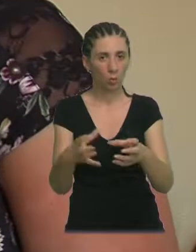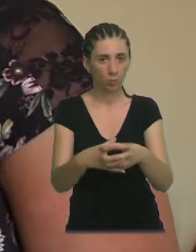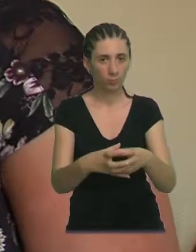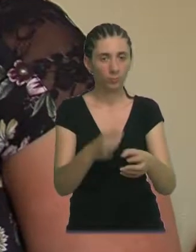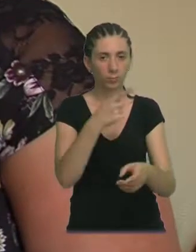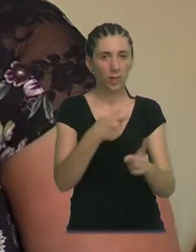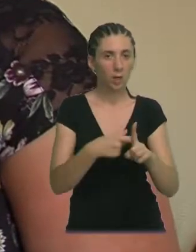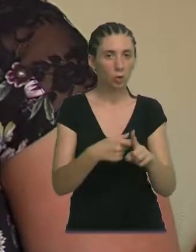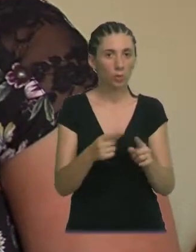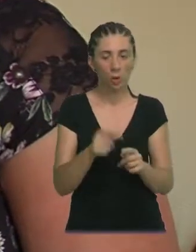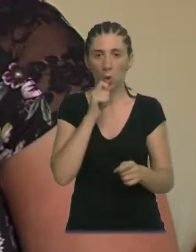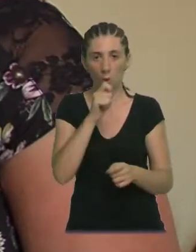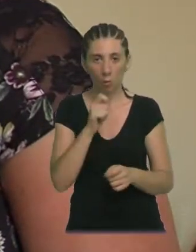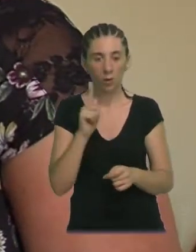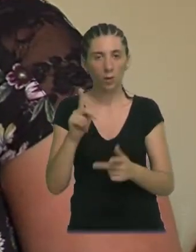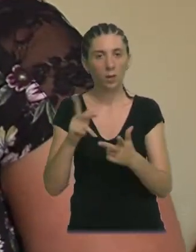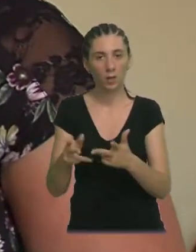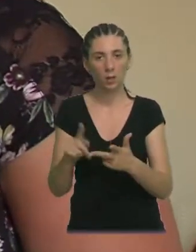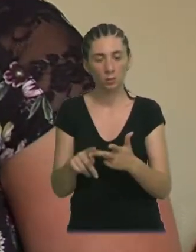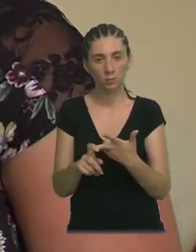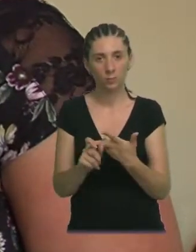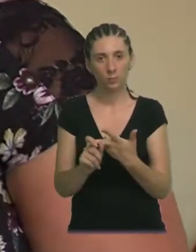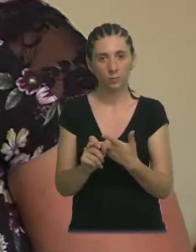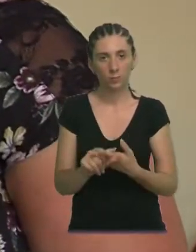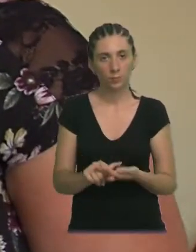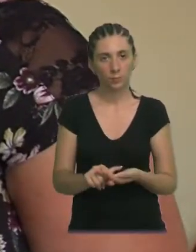kod kineziterapeuta, kod logopeda i kod